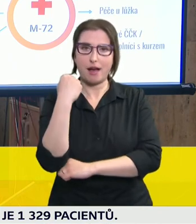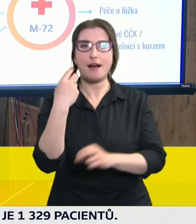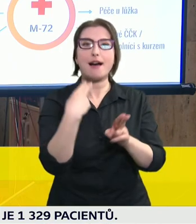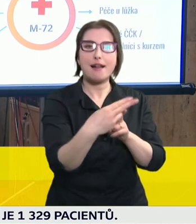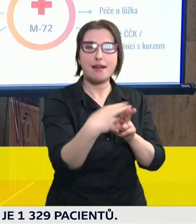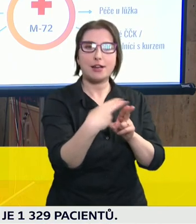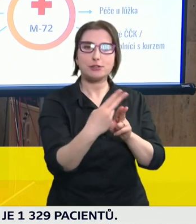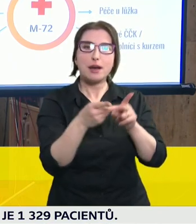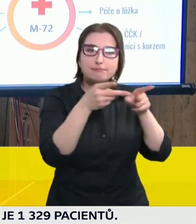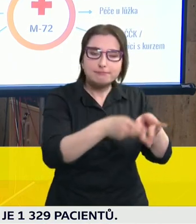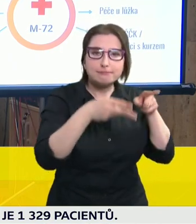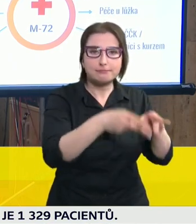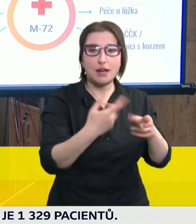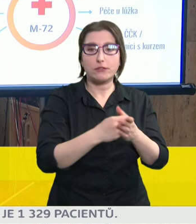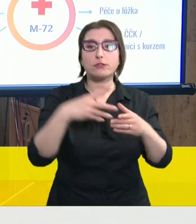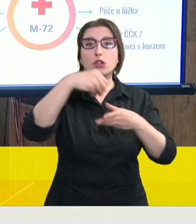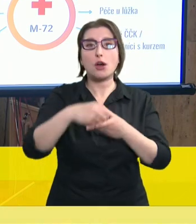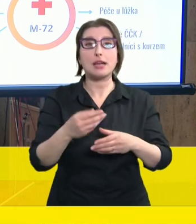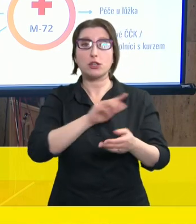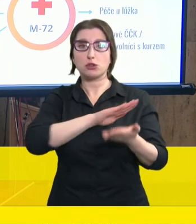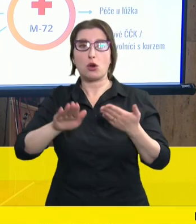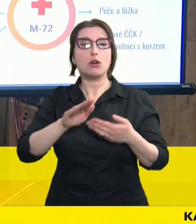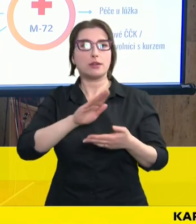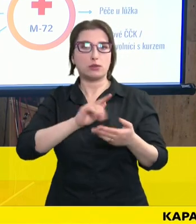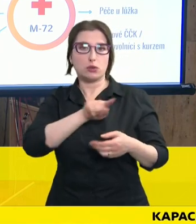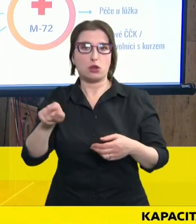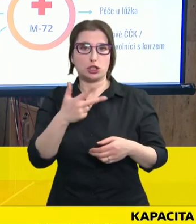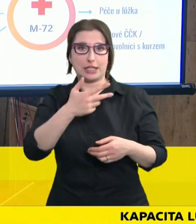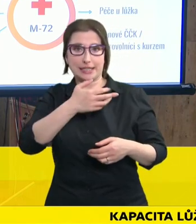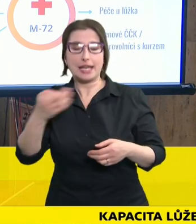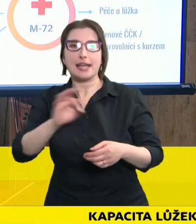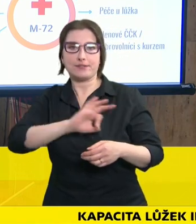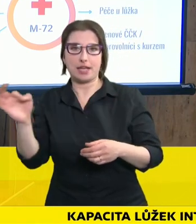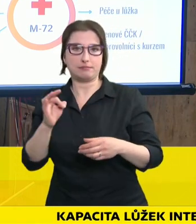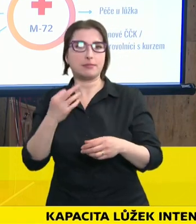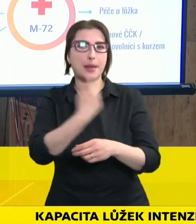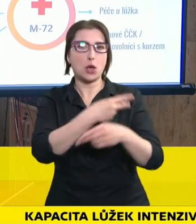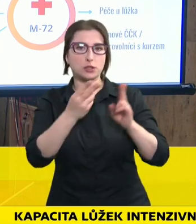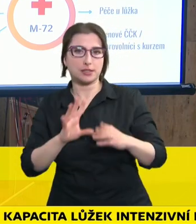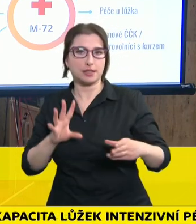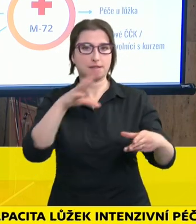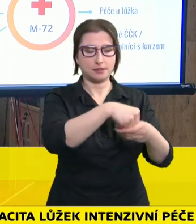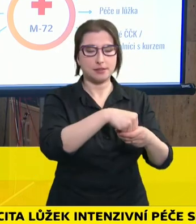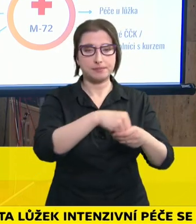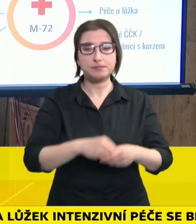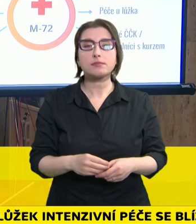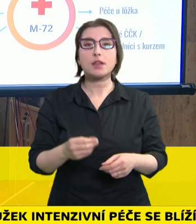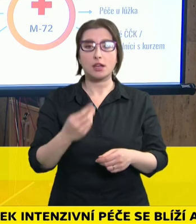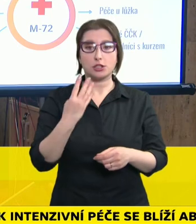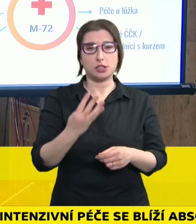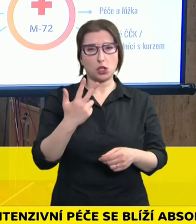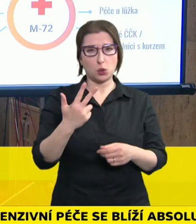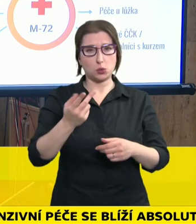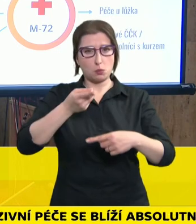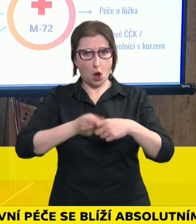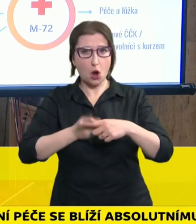těchto 72-hodinových týmech. Aktivace těchto týmů je v rozsahu 48 hodin. Nasazení,